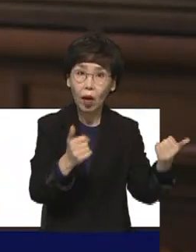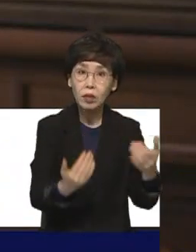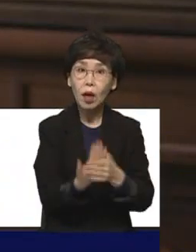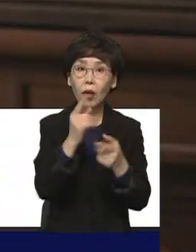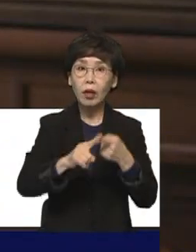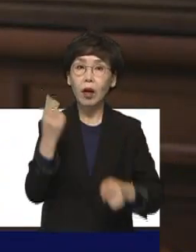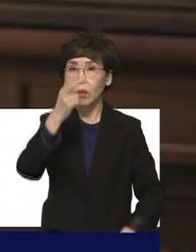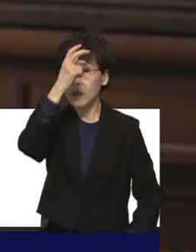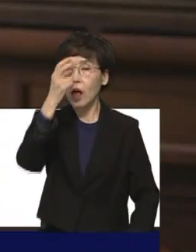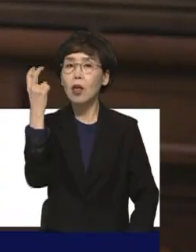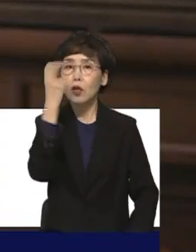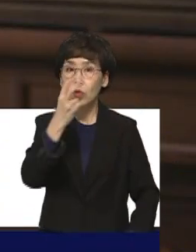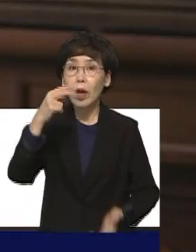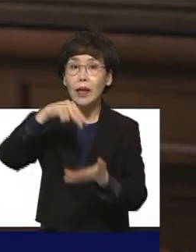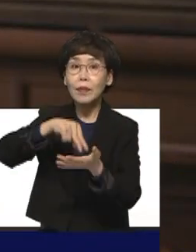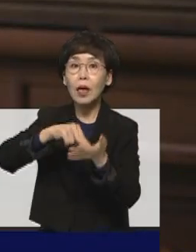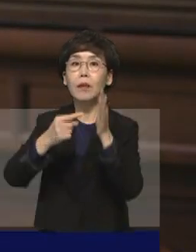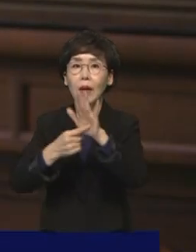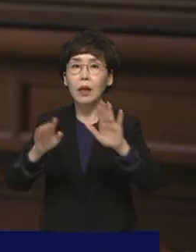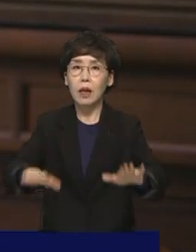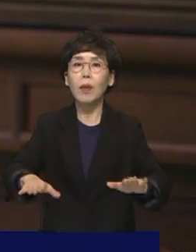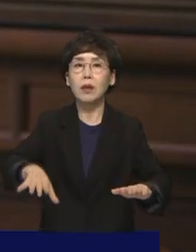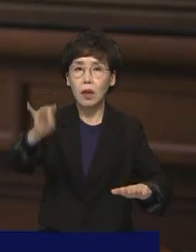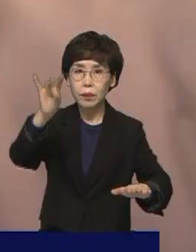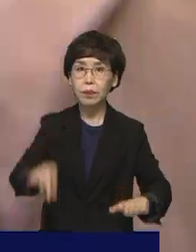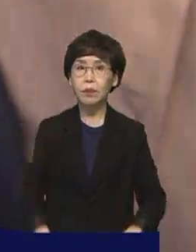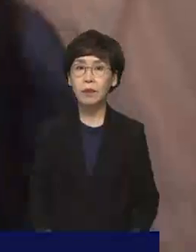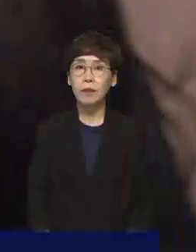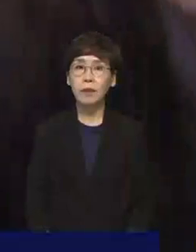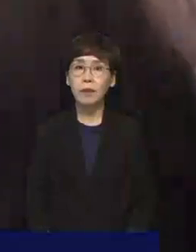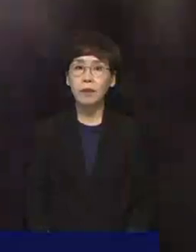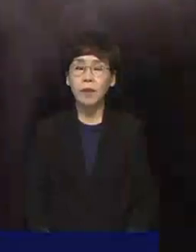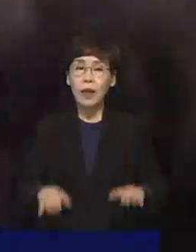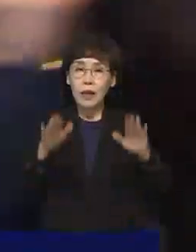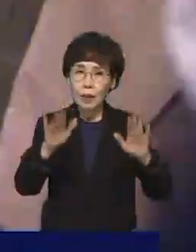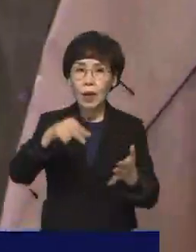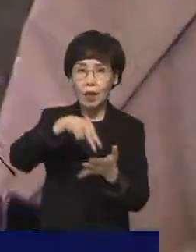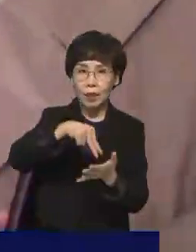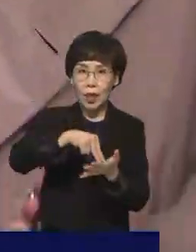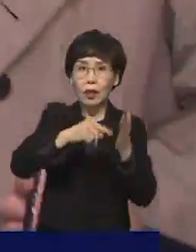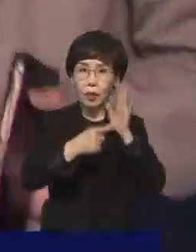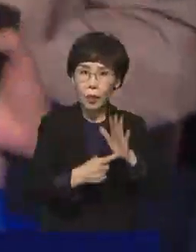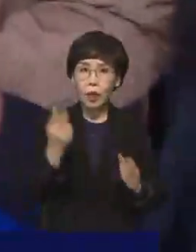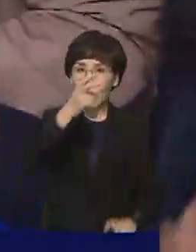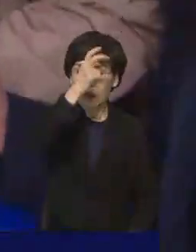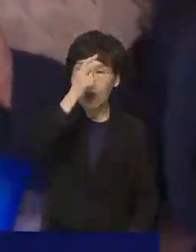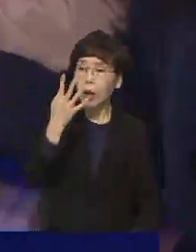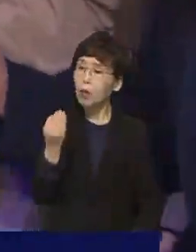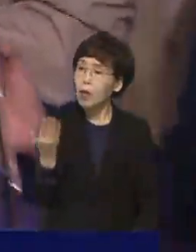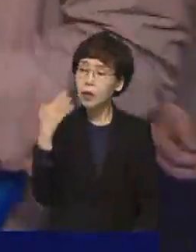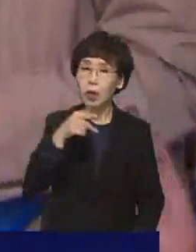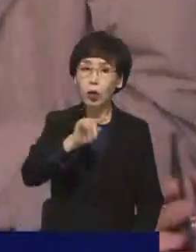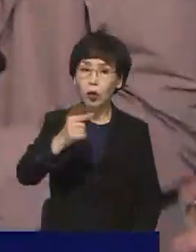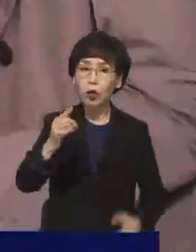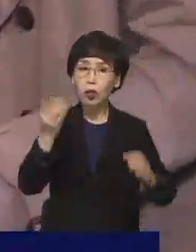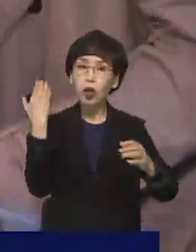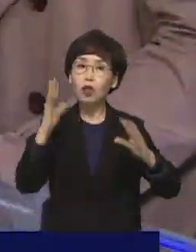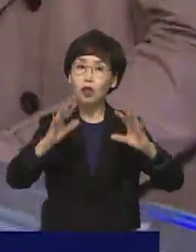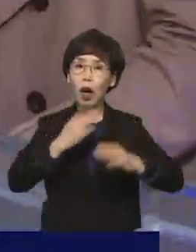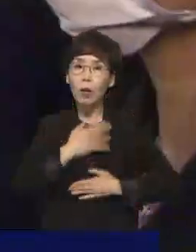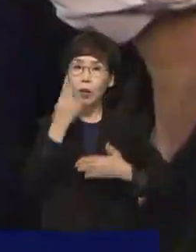수사에 공식입장을 밝힌 것은 이번이 처음입니다 이번 입장은 검찰이 최근 서운 전